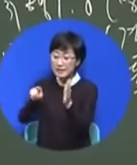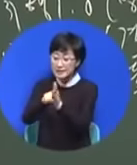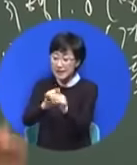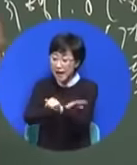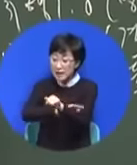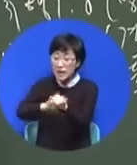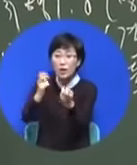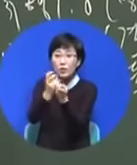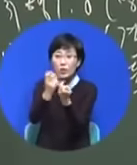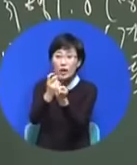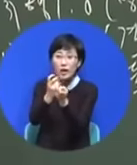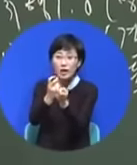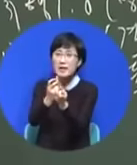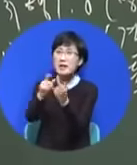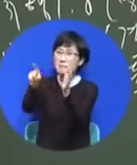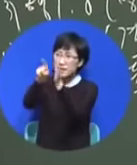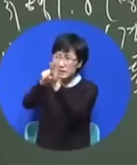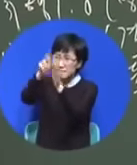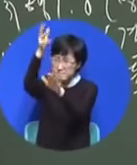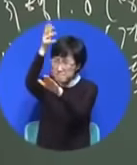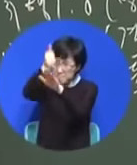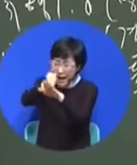만 의